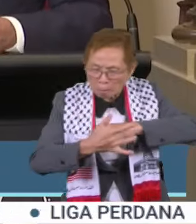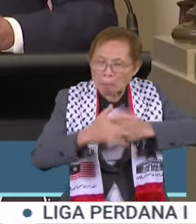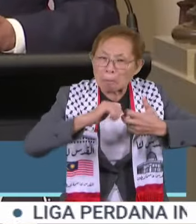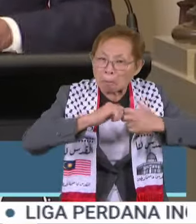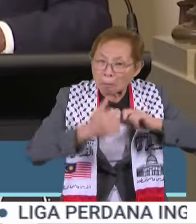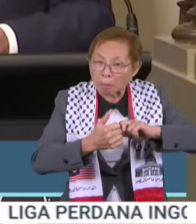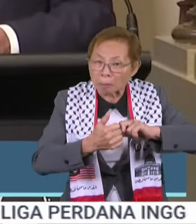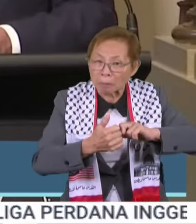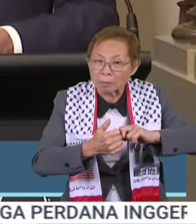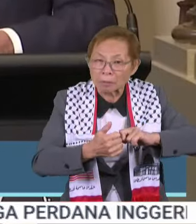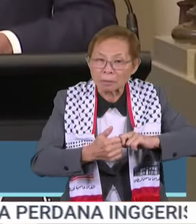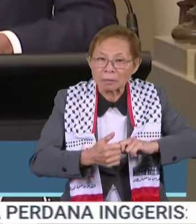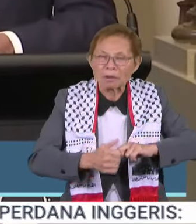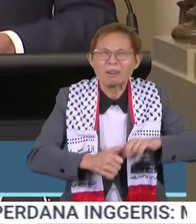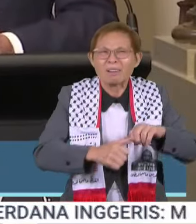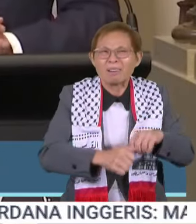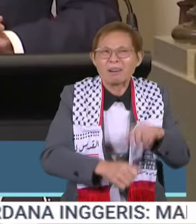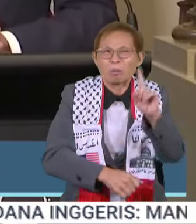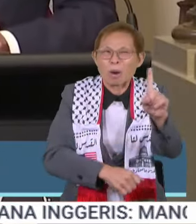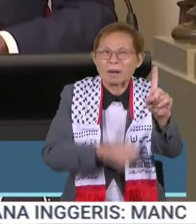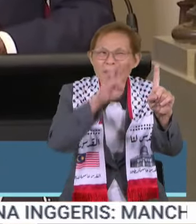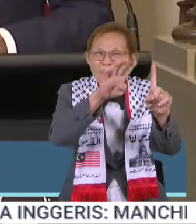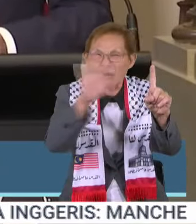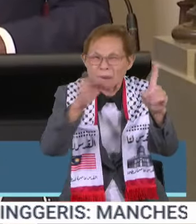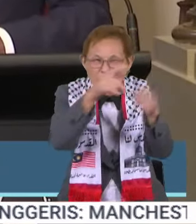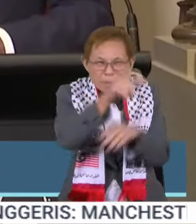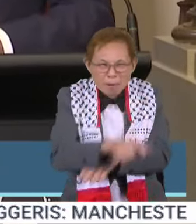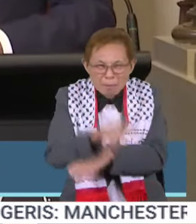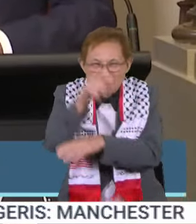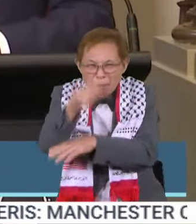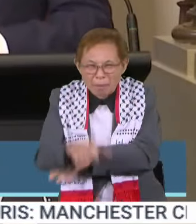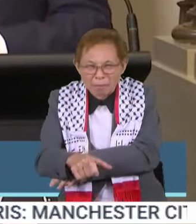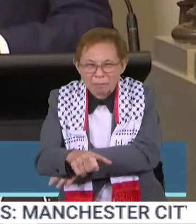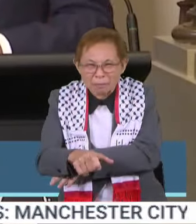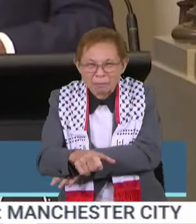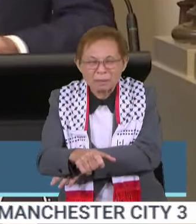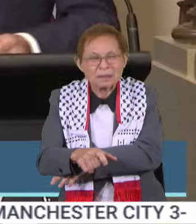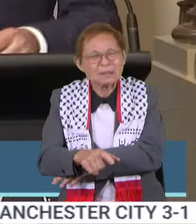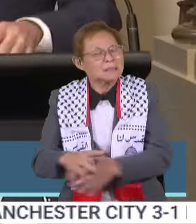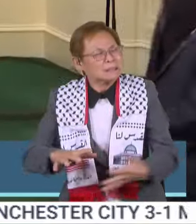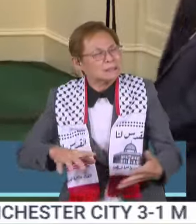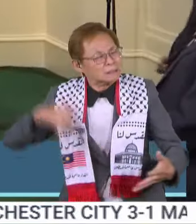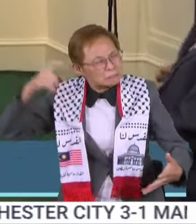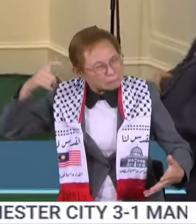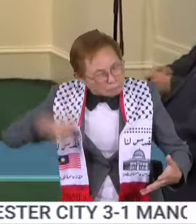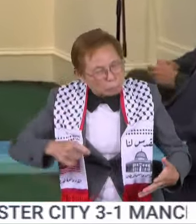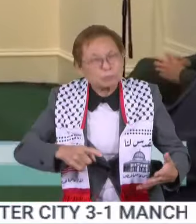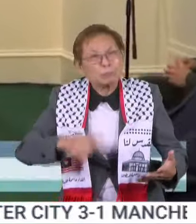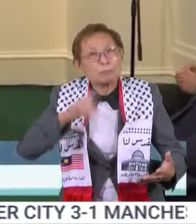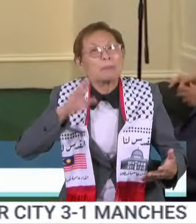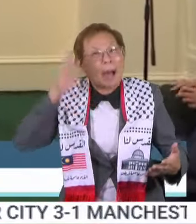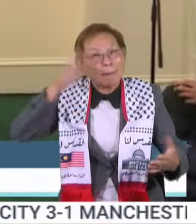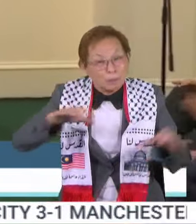of affecting lives of people and whatever need to be done must be done.